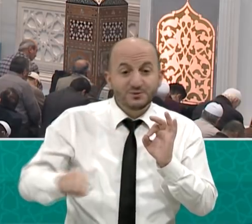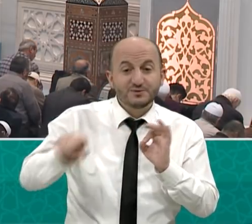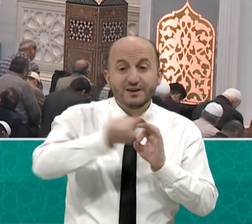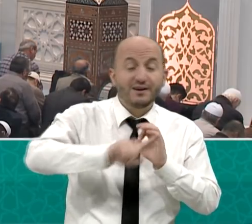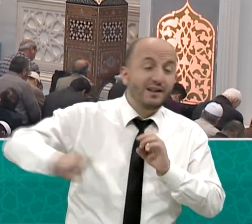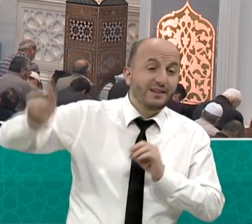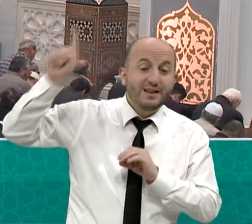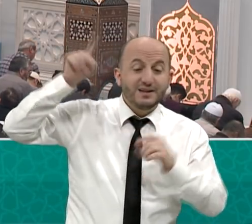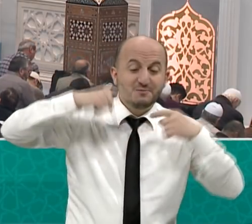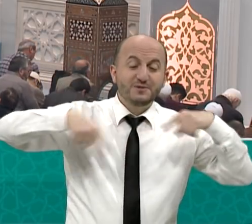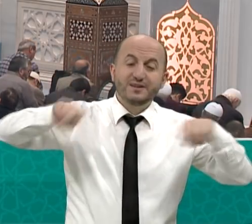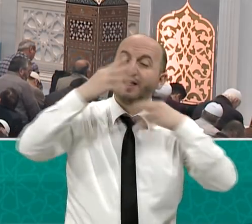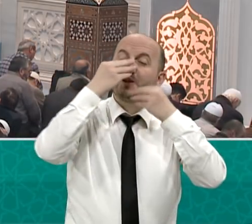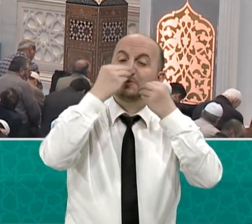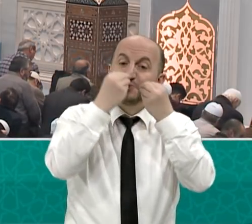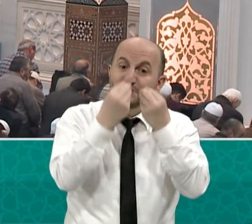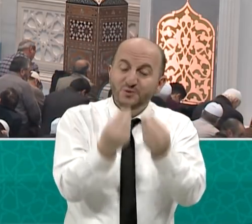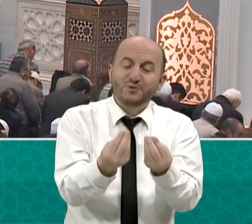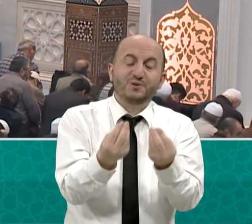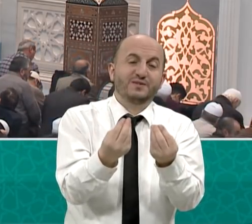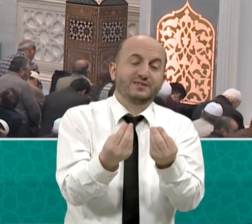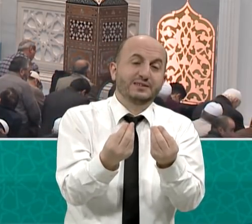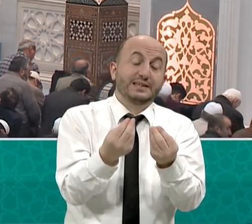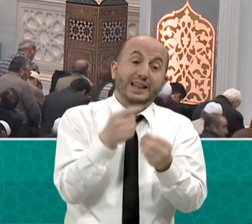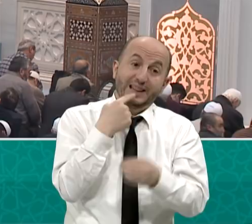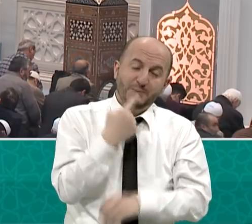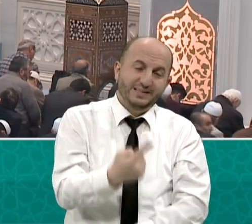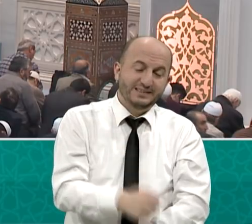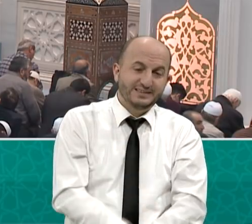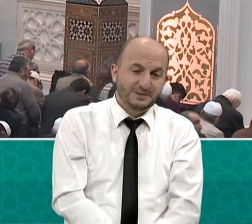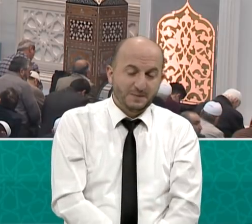Mevla'nın bizlere bir lütfu olarak gerçekleşecek demektir.